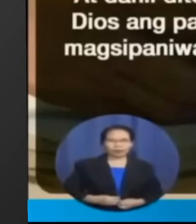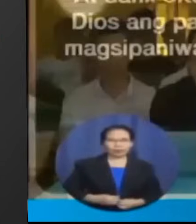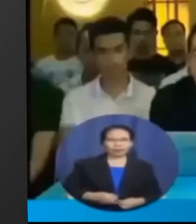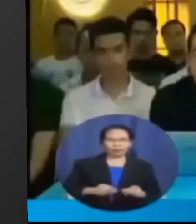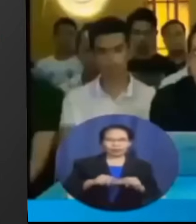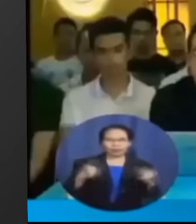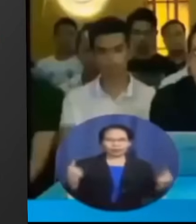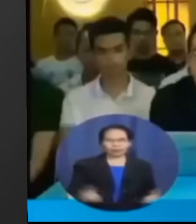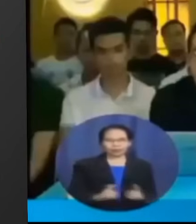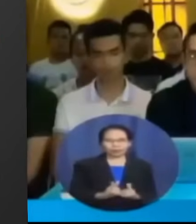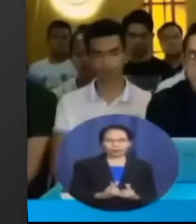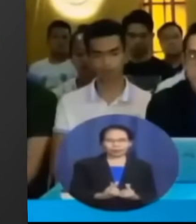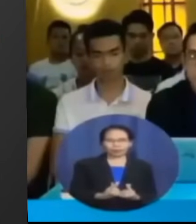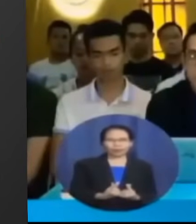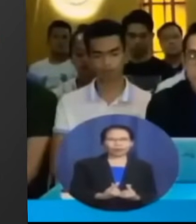grupo.